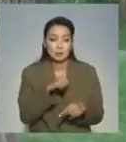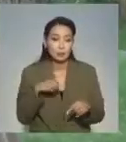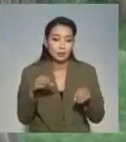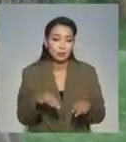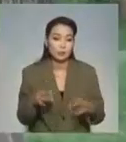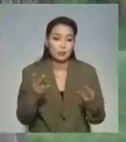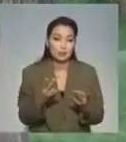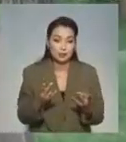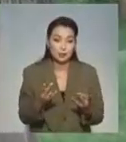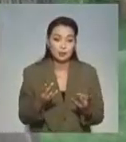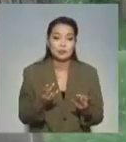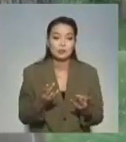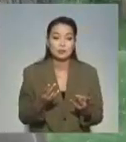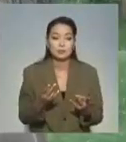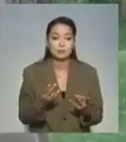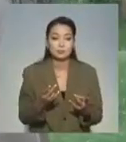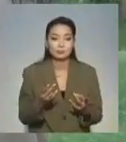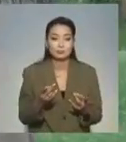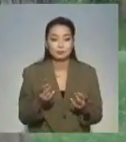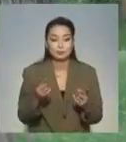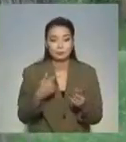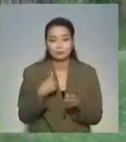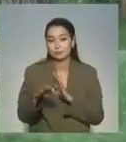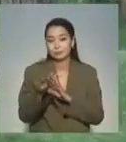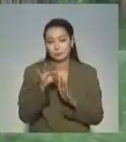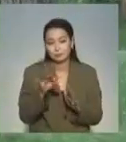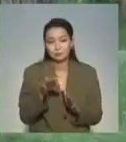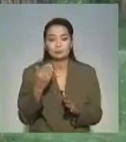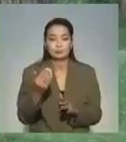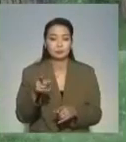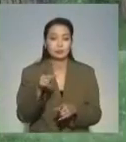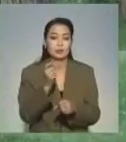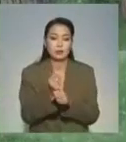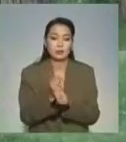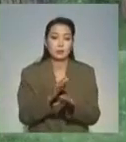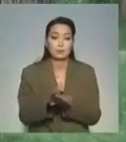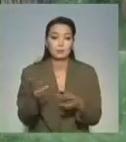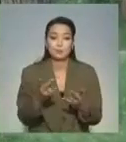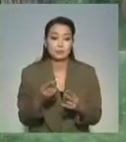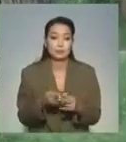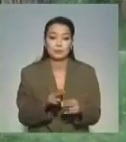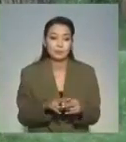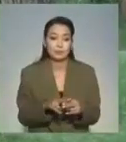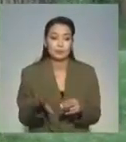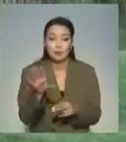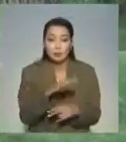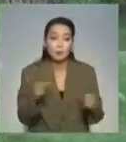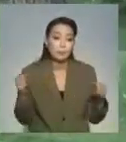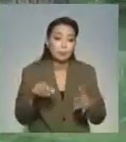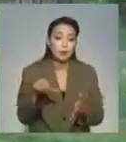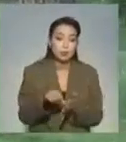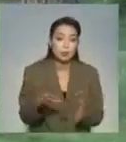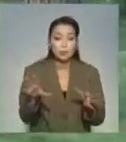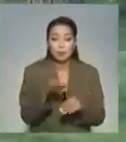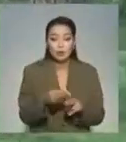Бізде мынадай бір немқұрайлық бар. Мен таңдадым, енді сен жаса деген сияқты. Жоқ, ол бәрімізді араласуымыз керек, бәрімізді